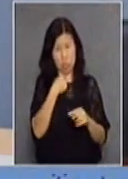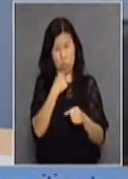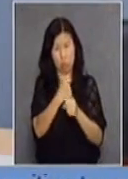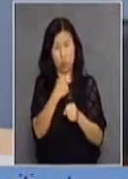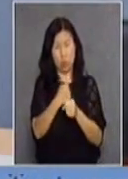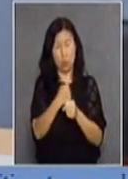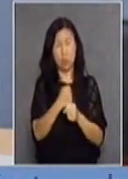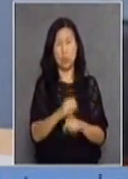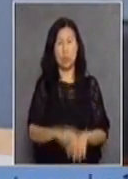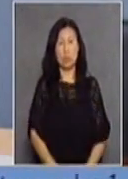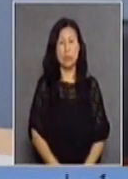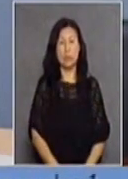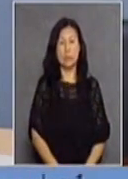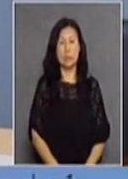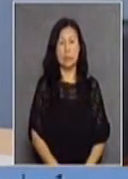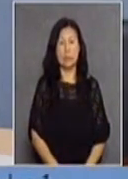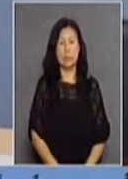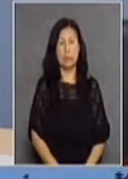個